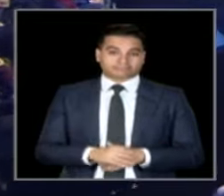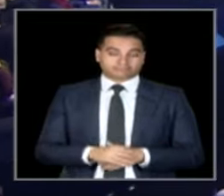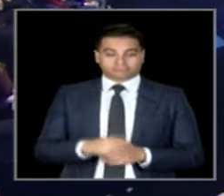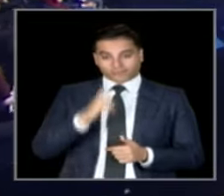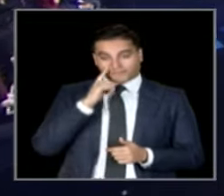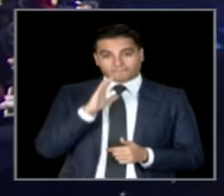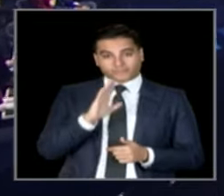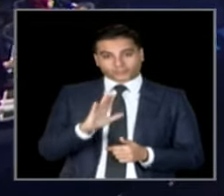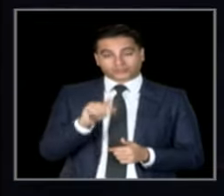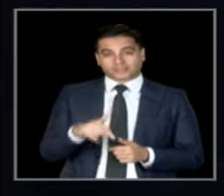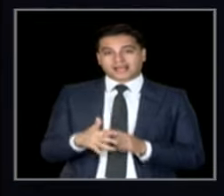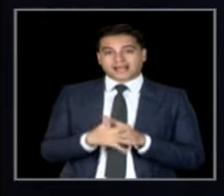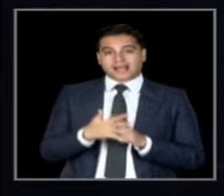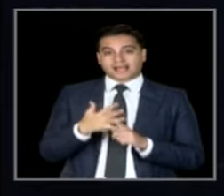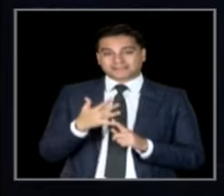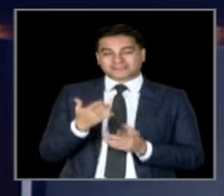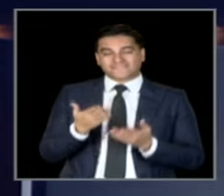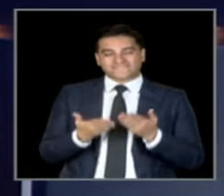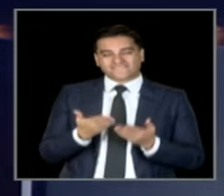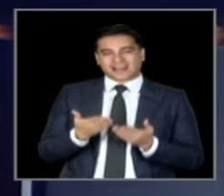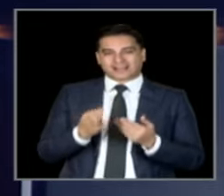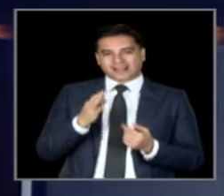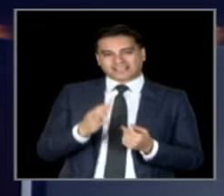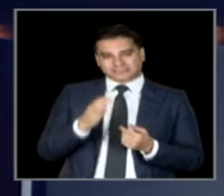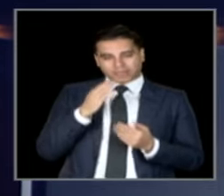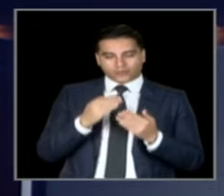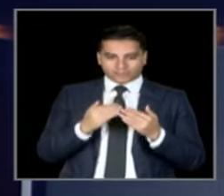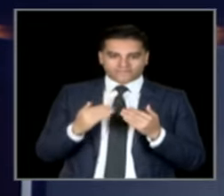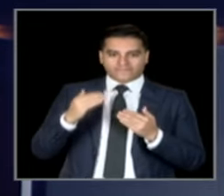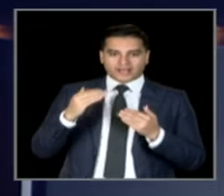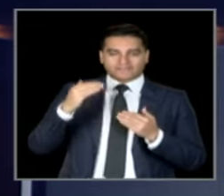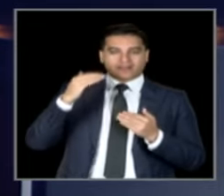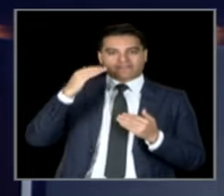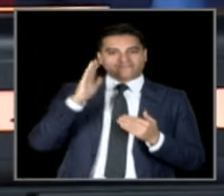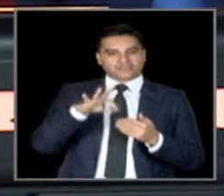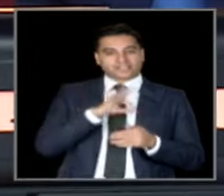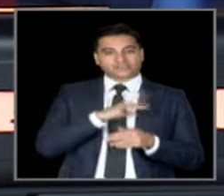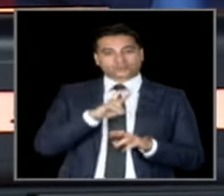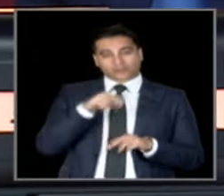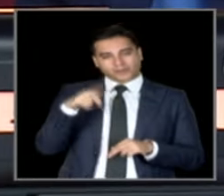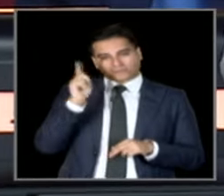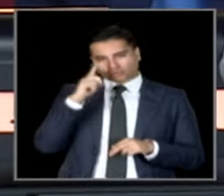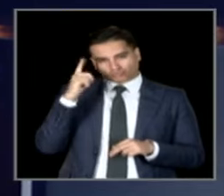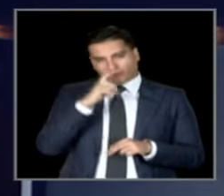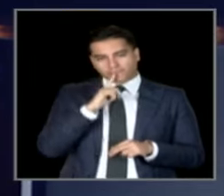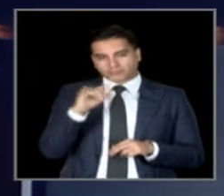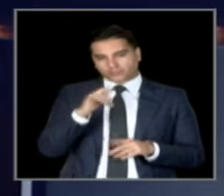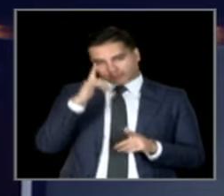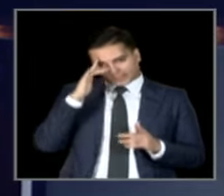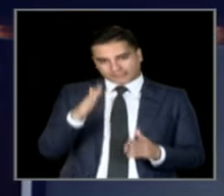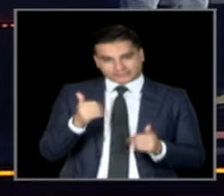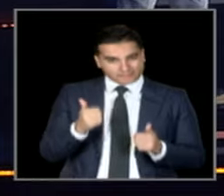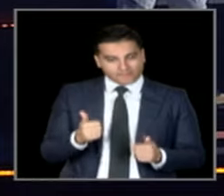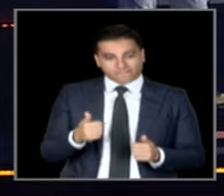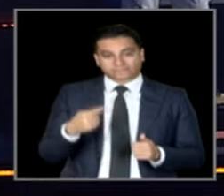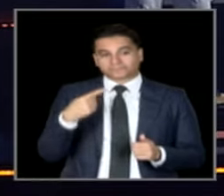بص بقى، الخمس نقط هيفرقوا. صح. أسئلة مش صعبة ولكن محتاجة منك تركيز.